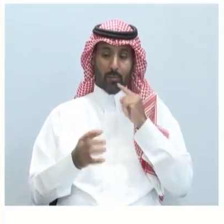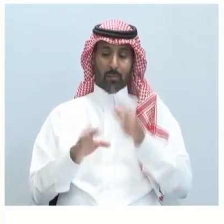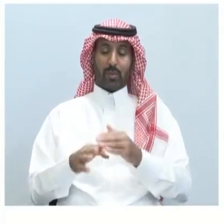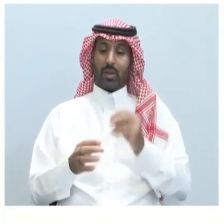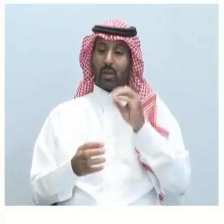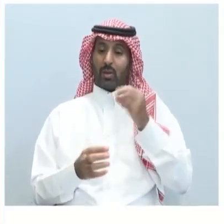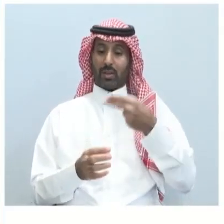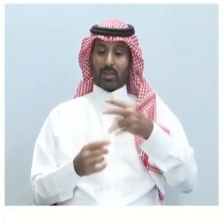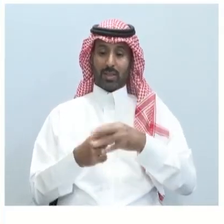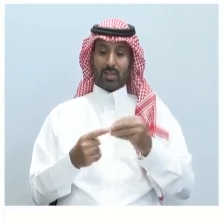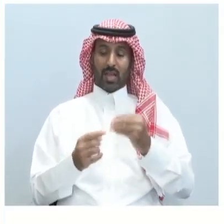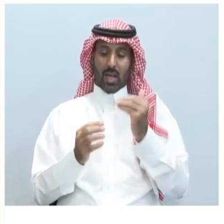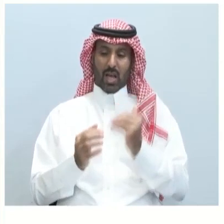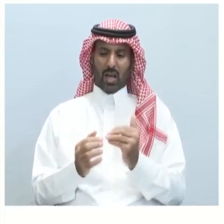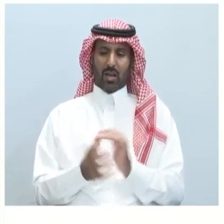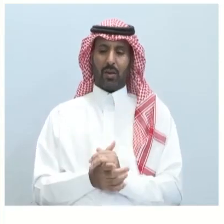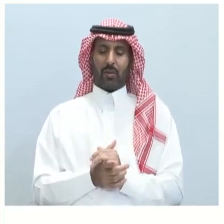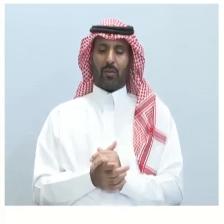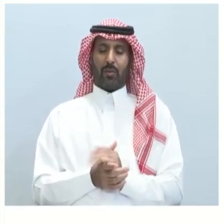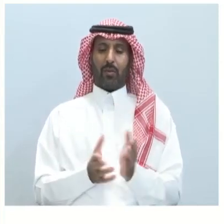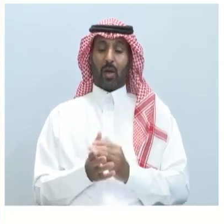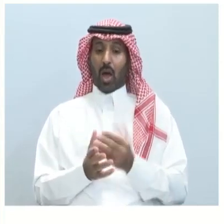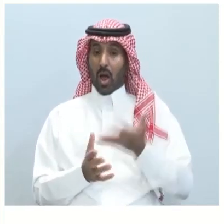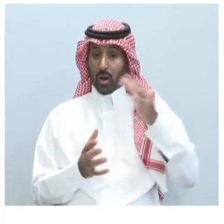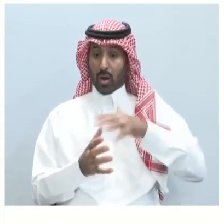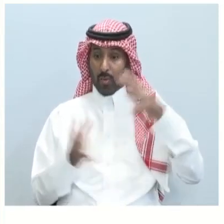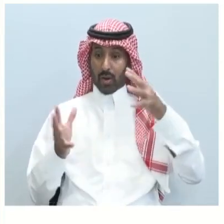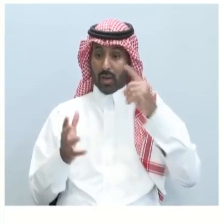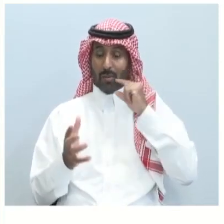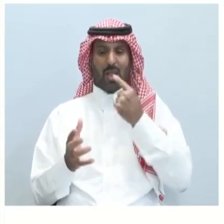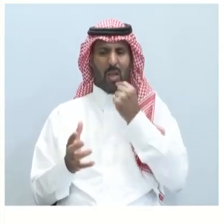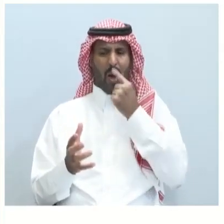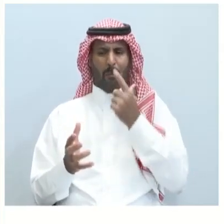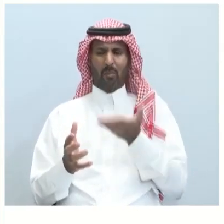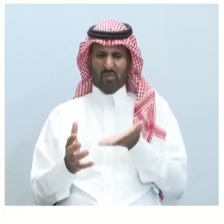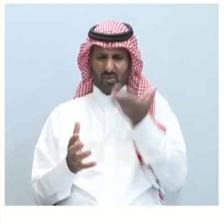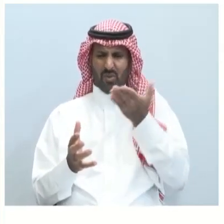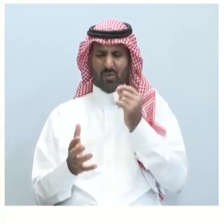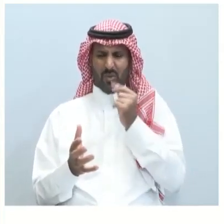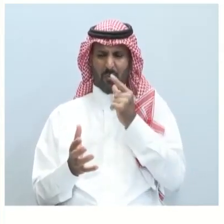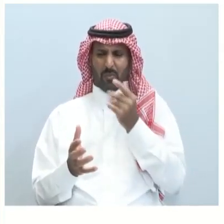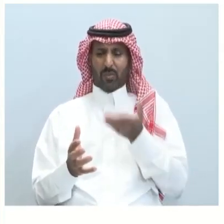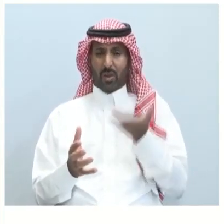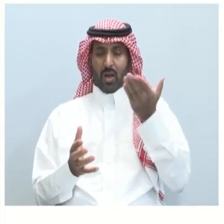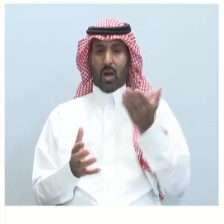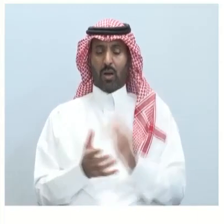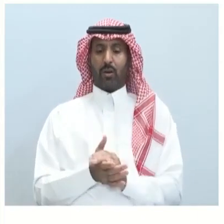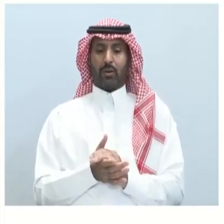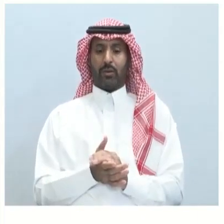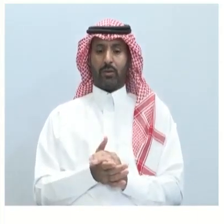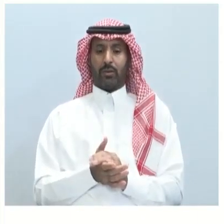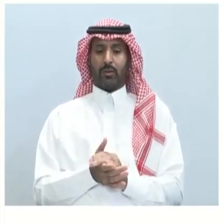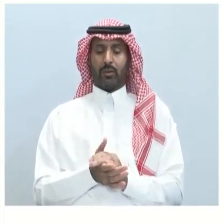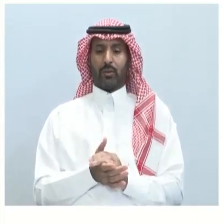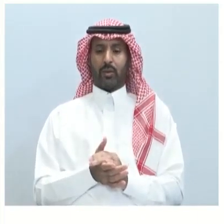ايون الهيدروكسيد فبالتالي ما دام انه الاكبر قيمه للهيدروجين معناته انه كميه وجود الهيدروجين في هذا